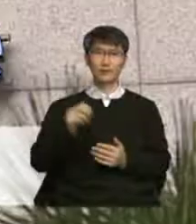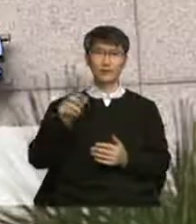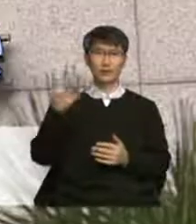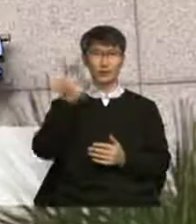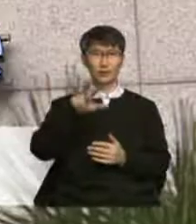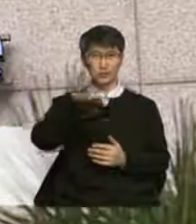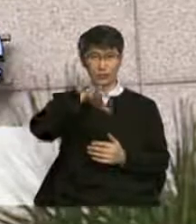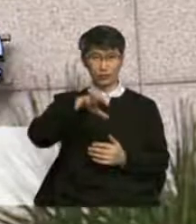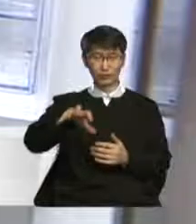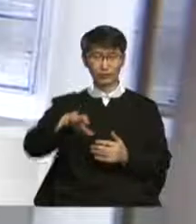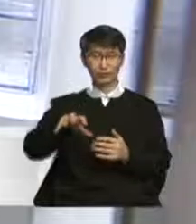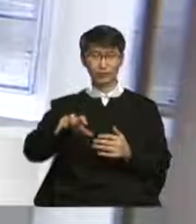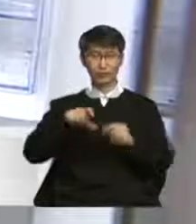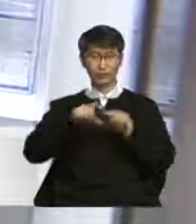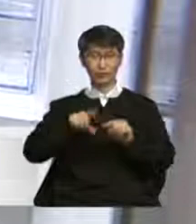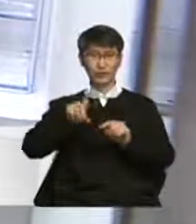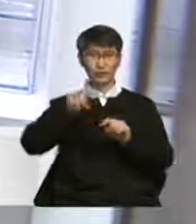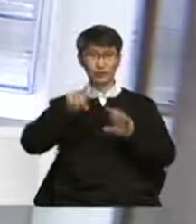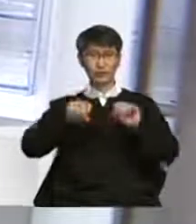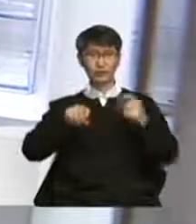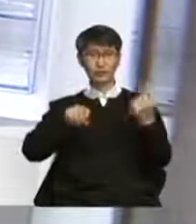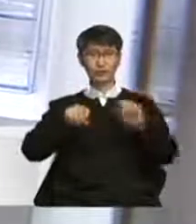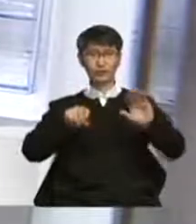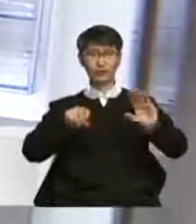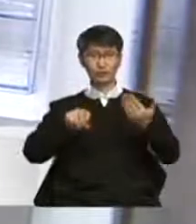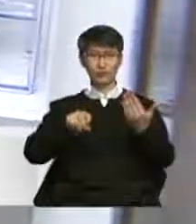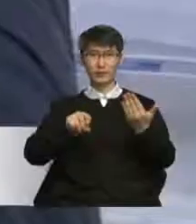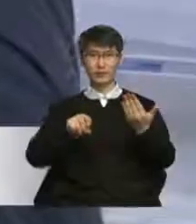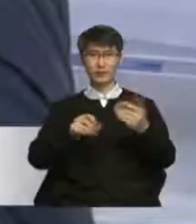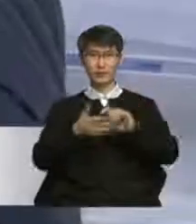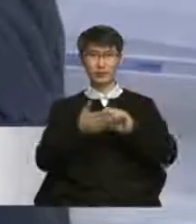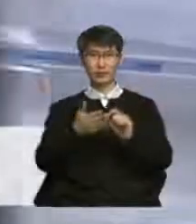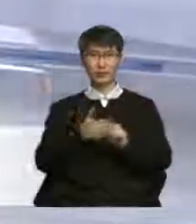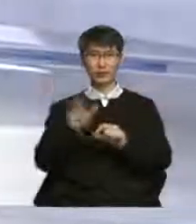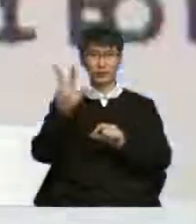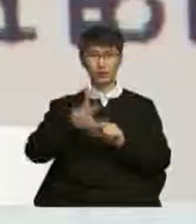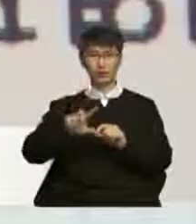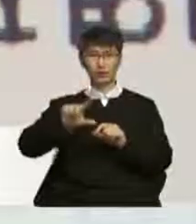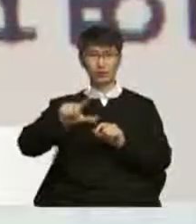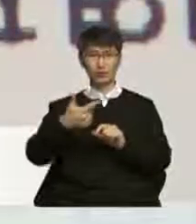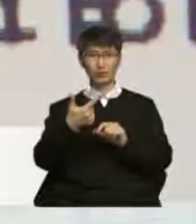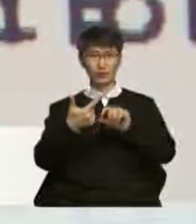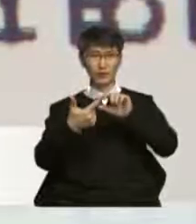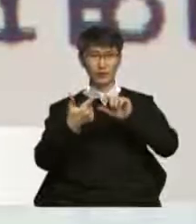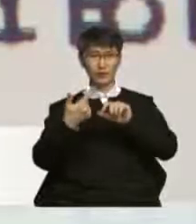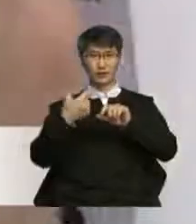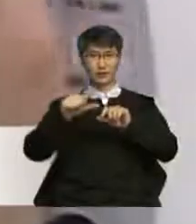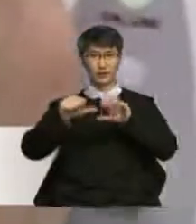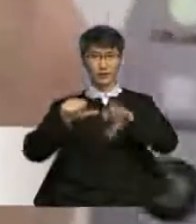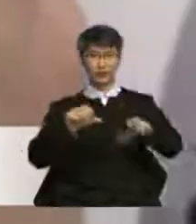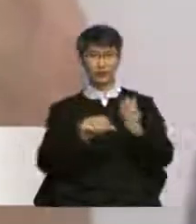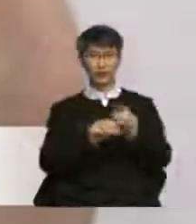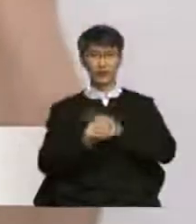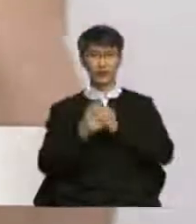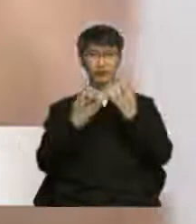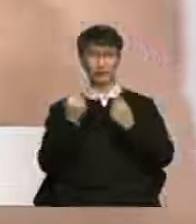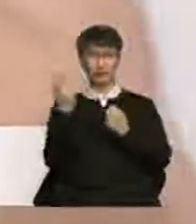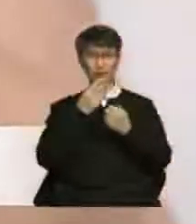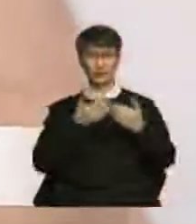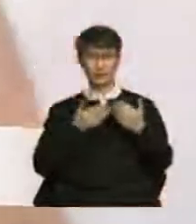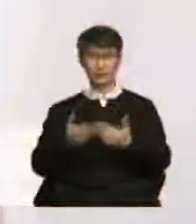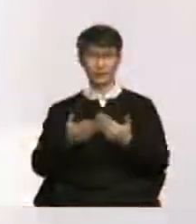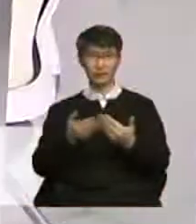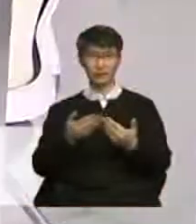는 11일 기준 10만 1900 61건 으로 전국 600 15개 선별 진료소 중 가장 많은 검사를